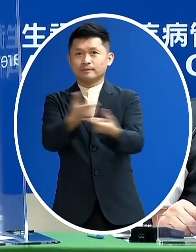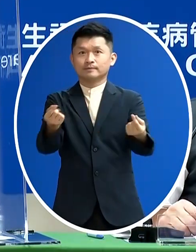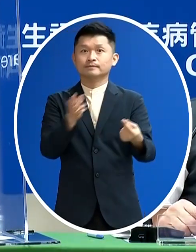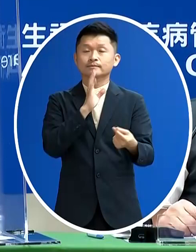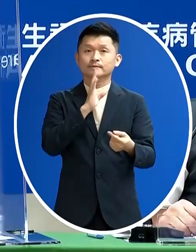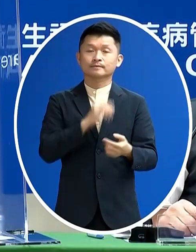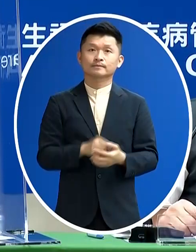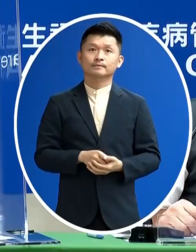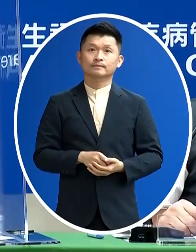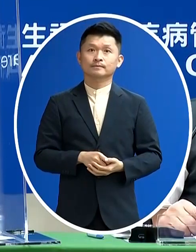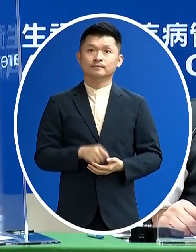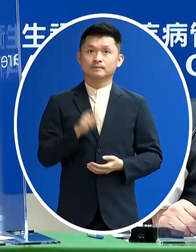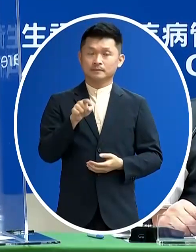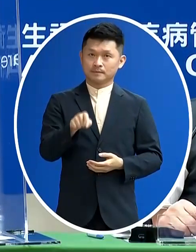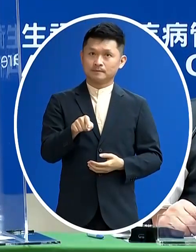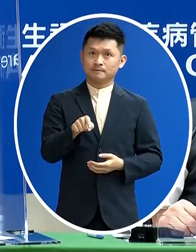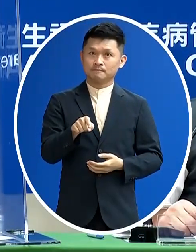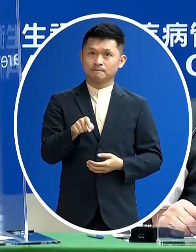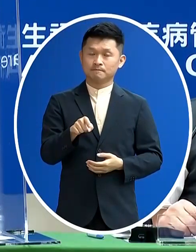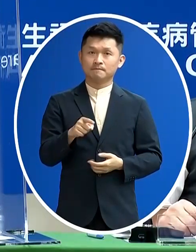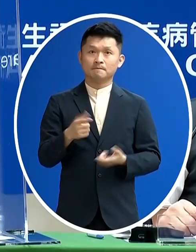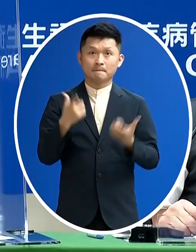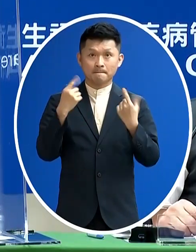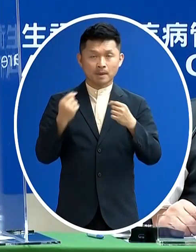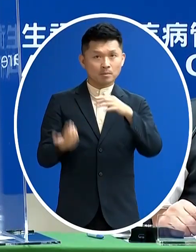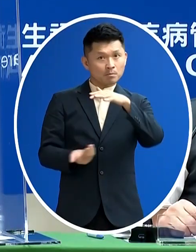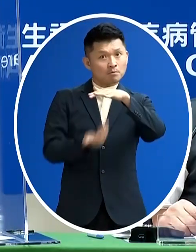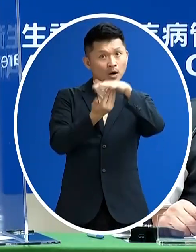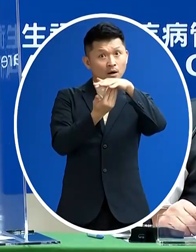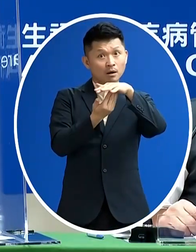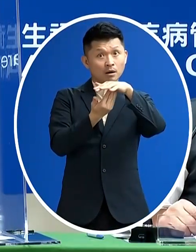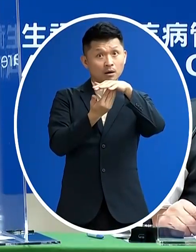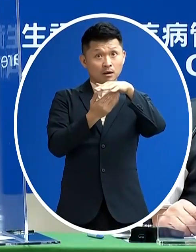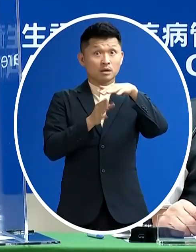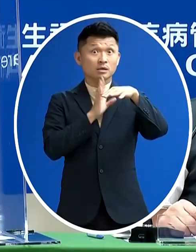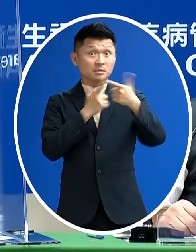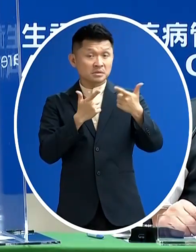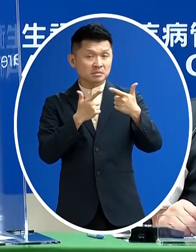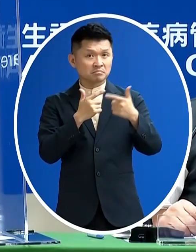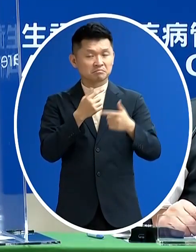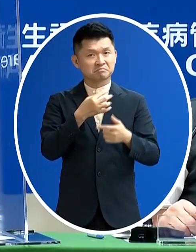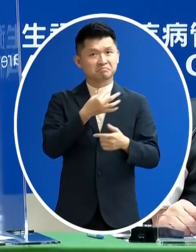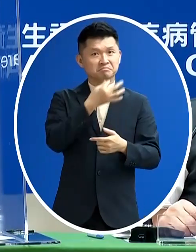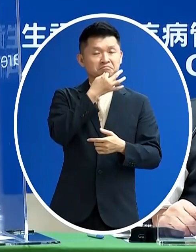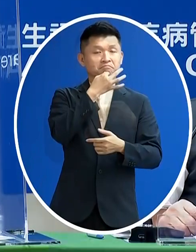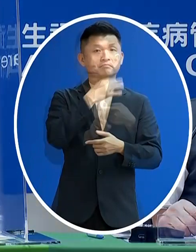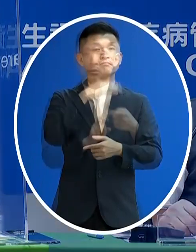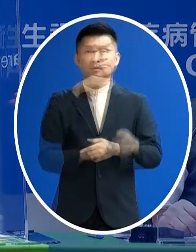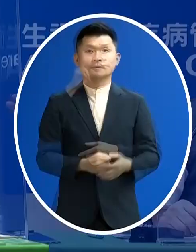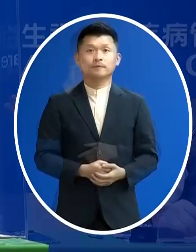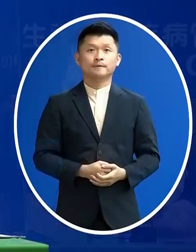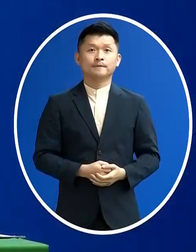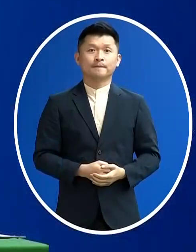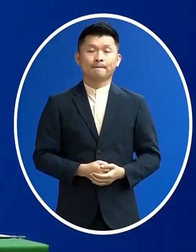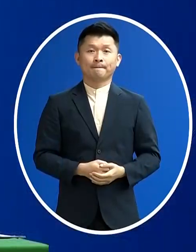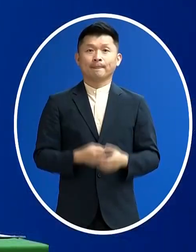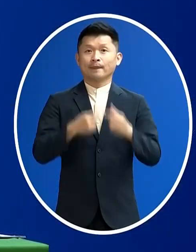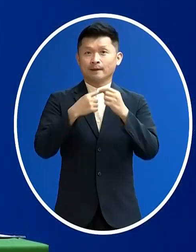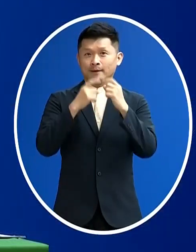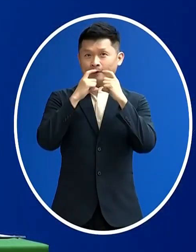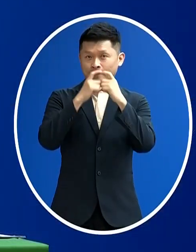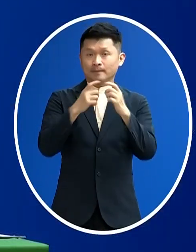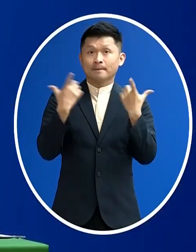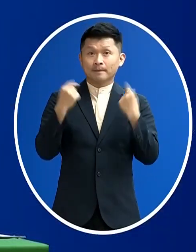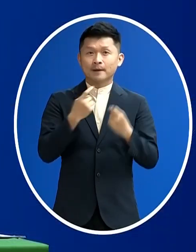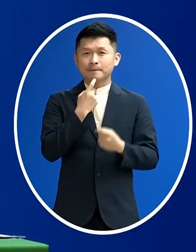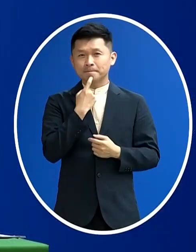是一个顶点的契机？我不敢说，都要在2天看来观察一下。 第一个，本来所有的